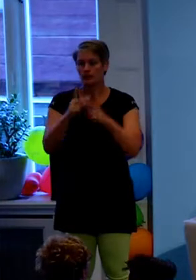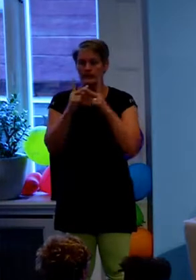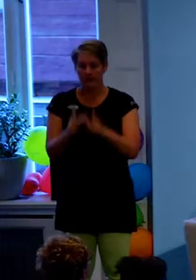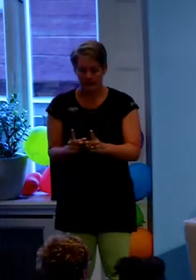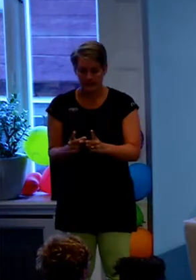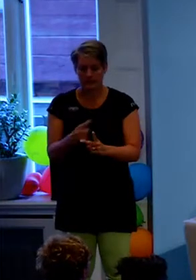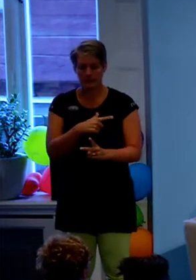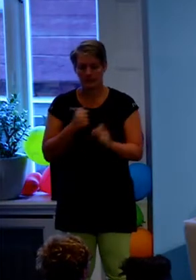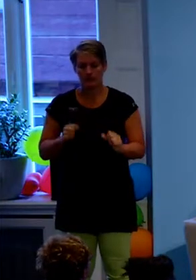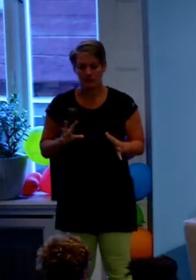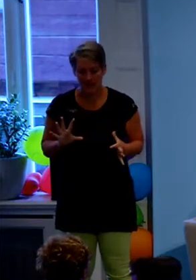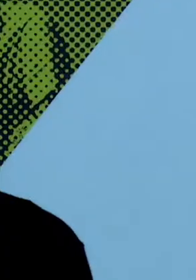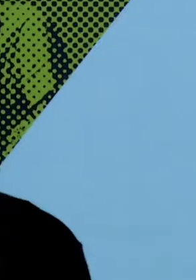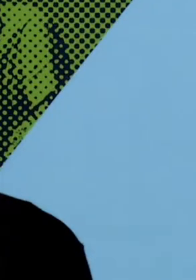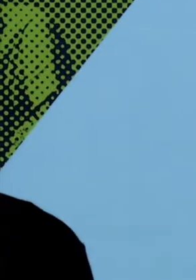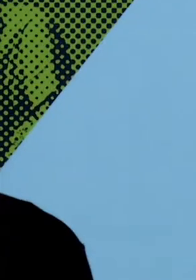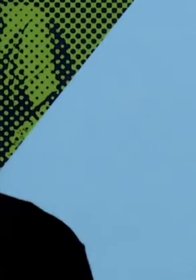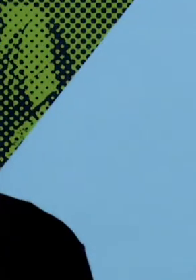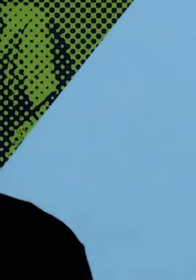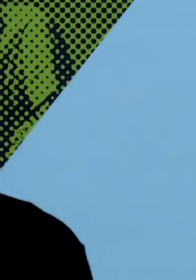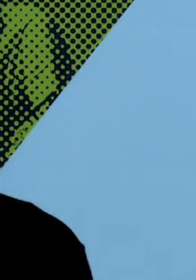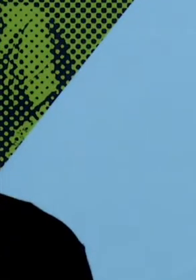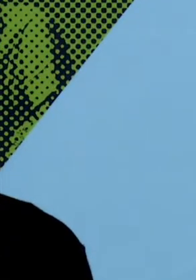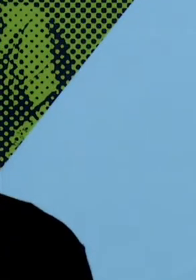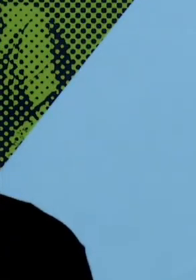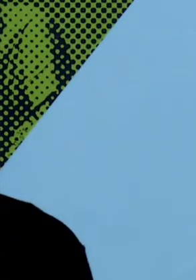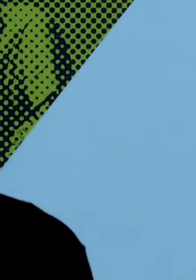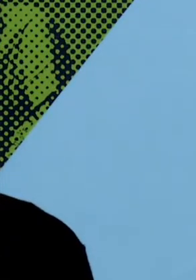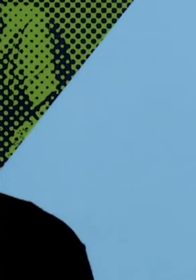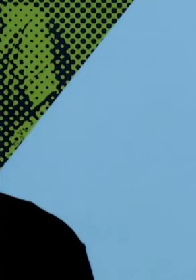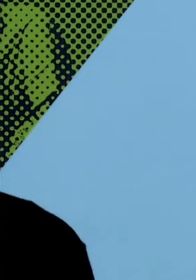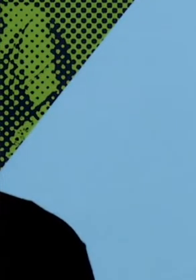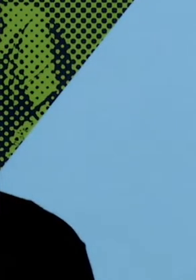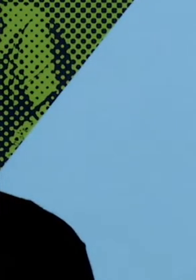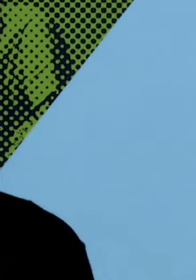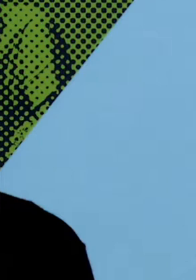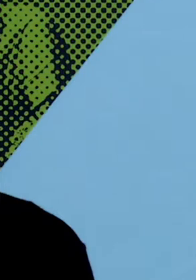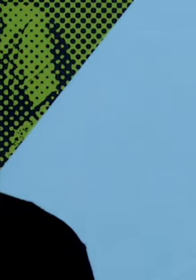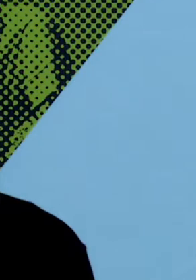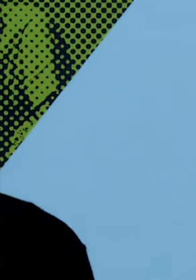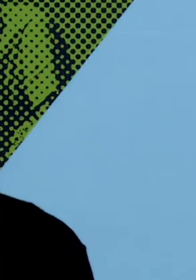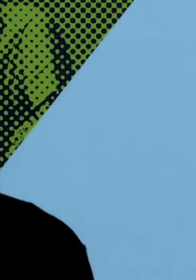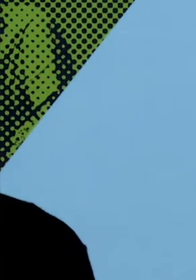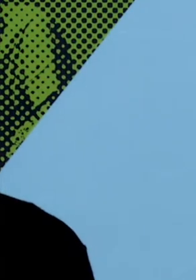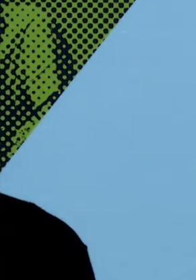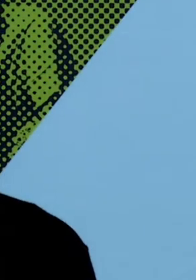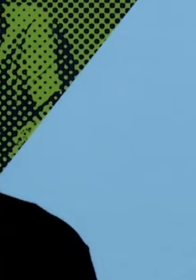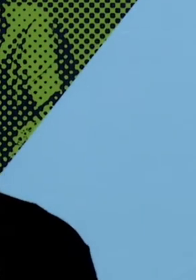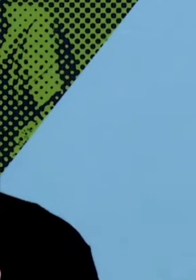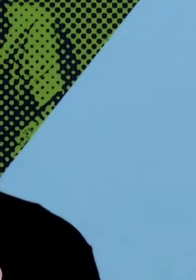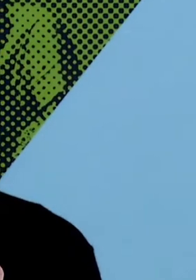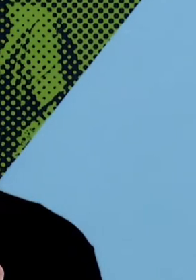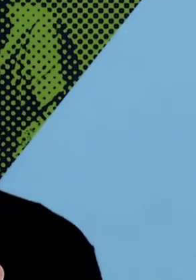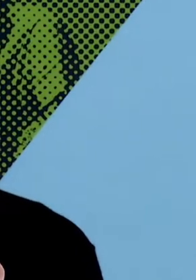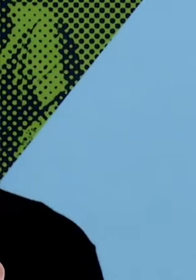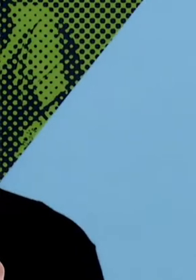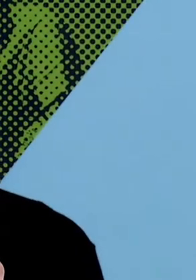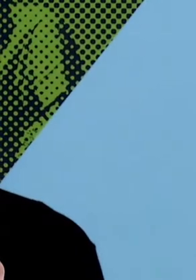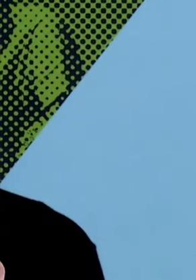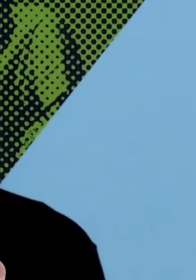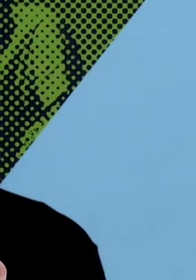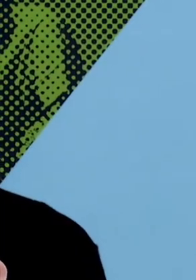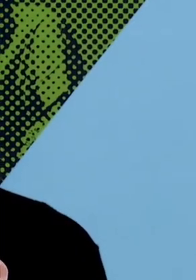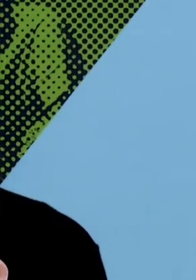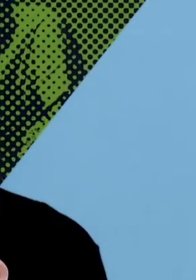man alliera sig med de här småbolagen. Det har ju vi gjort till exempel. Vi har startat upp en inkubator eller en growth